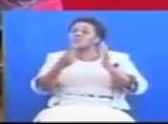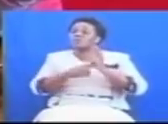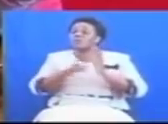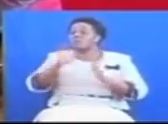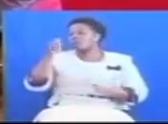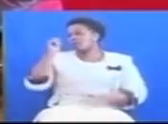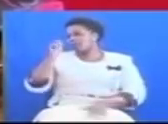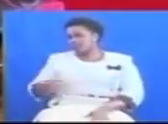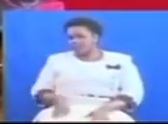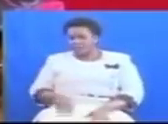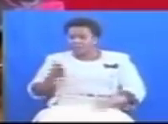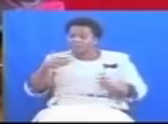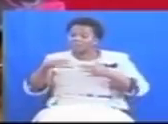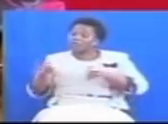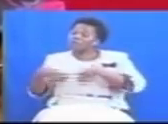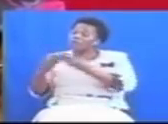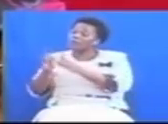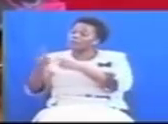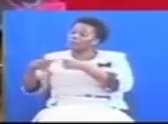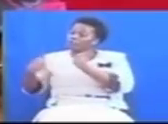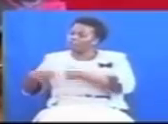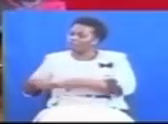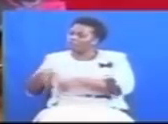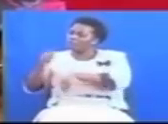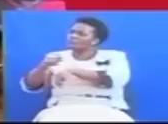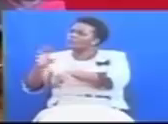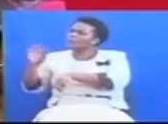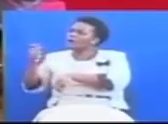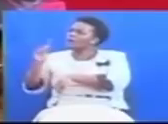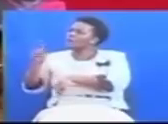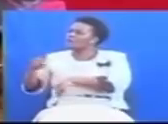moyo waheshimiwa wabunge kwamba tunao muda wa